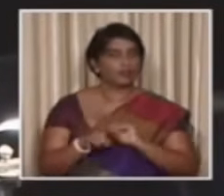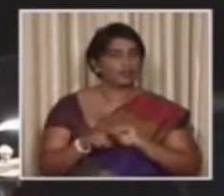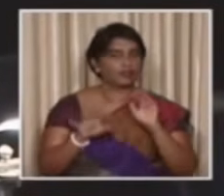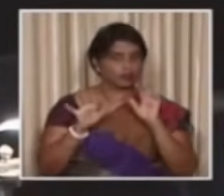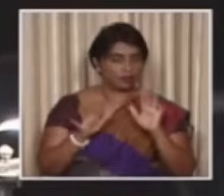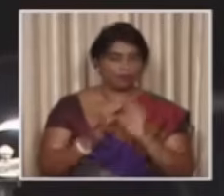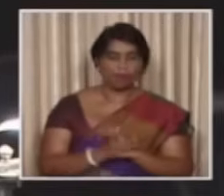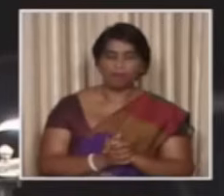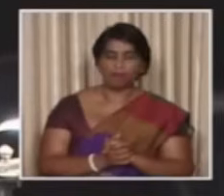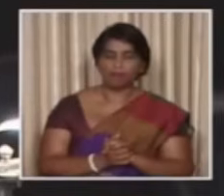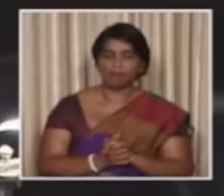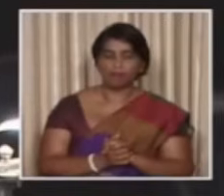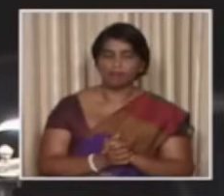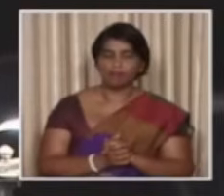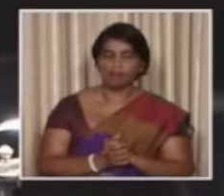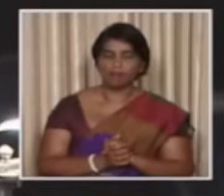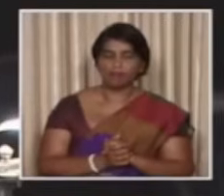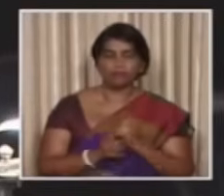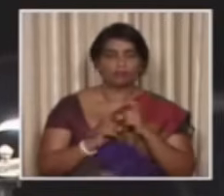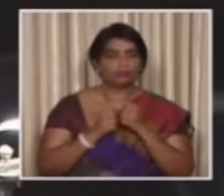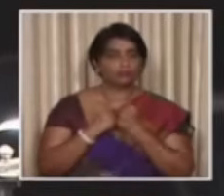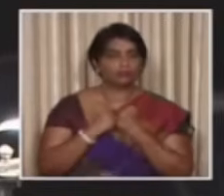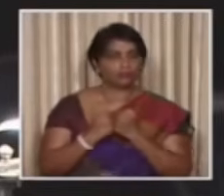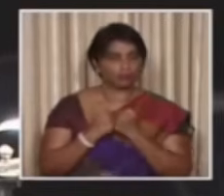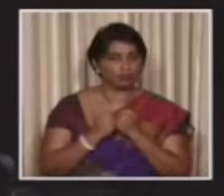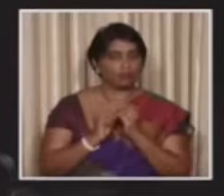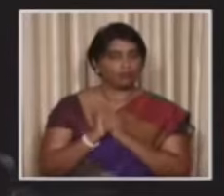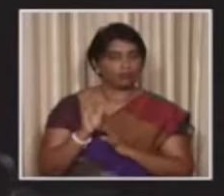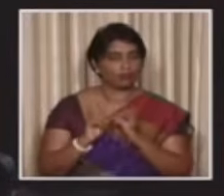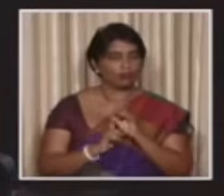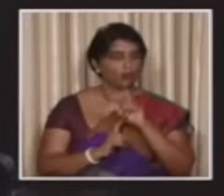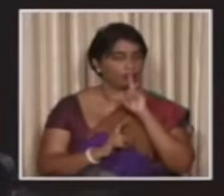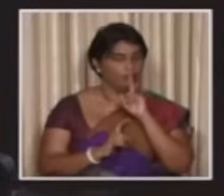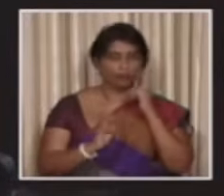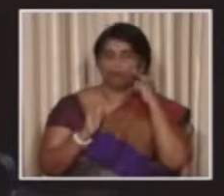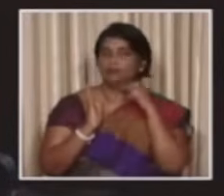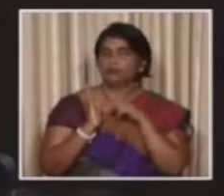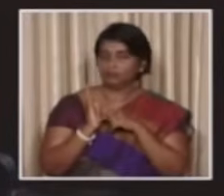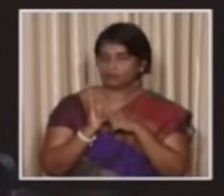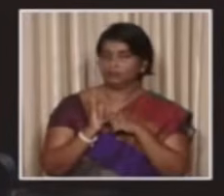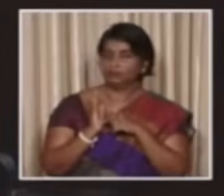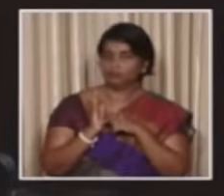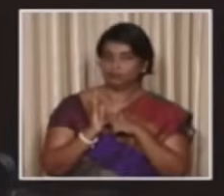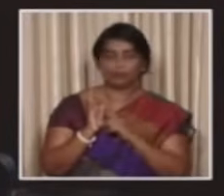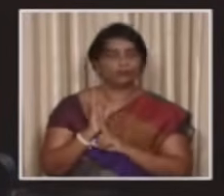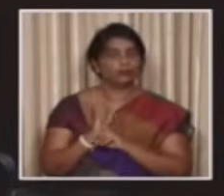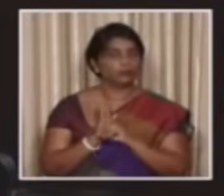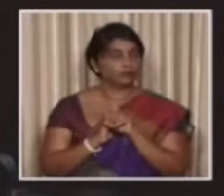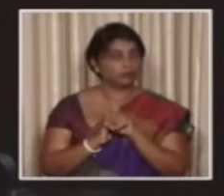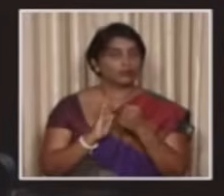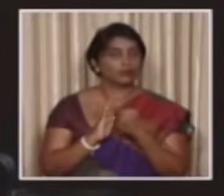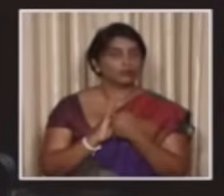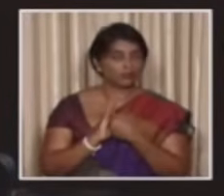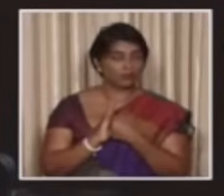සභාපතිතුමනි, ගරු ඩලස් සලාපෙරුම මැතිතුමාස් මතු කරපු කාරණයක් මේ උතුරේ